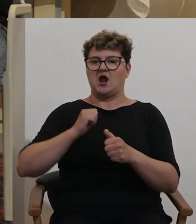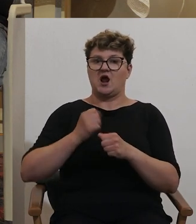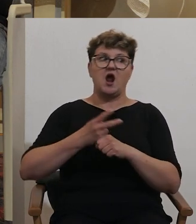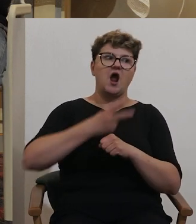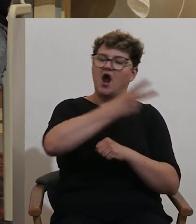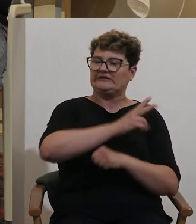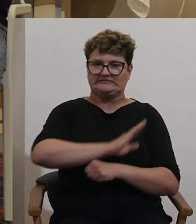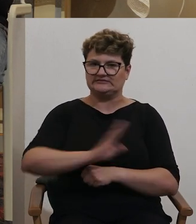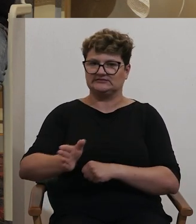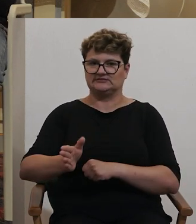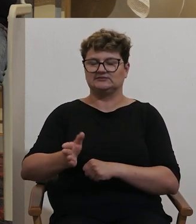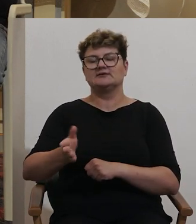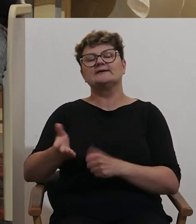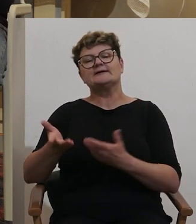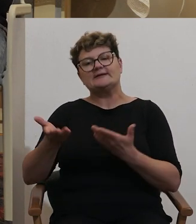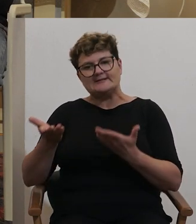Ale